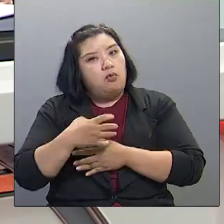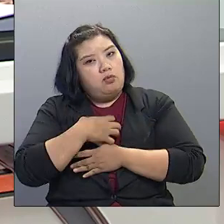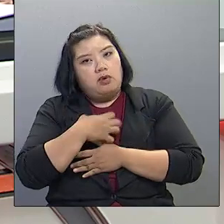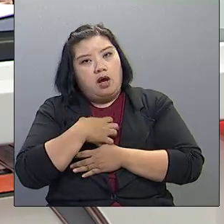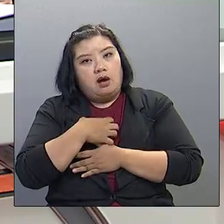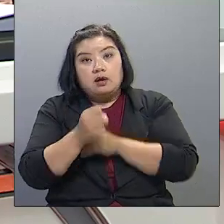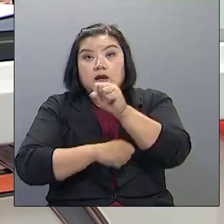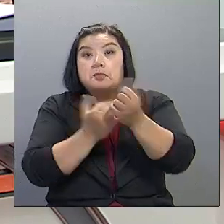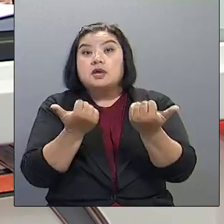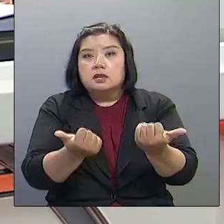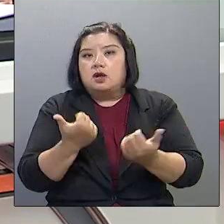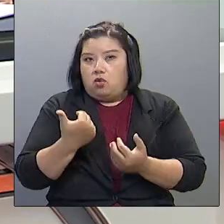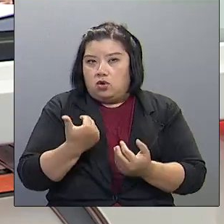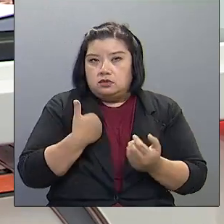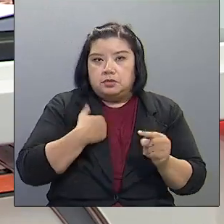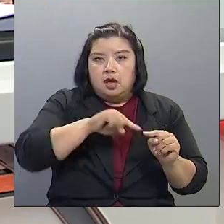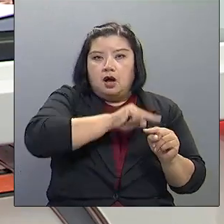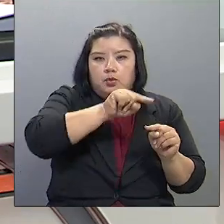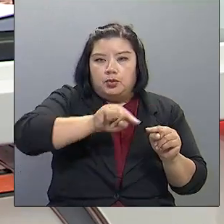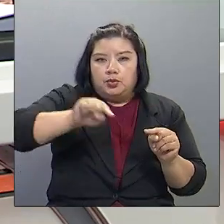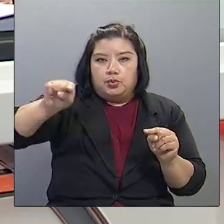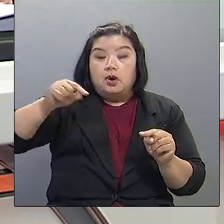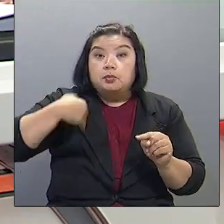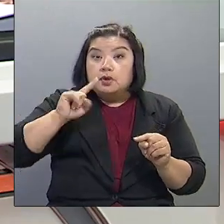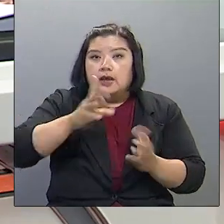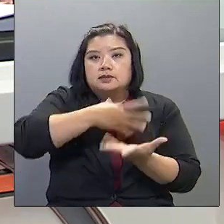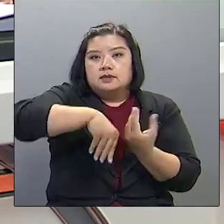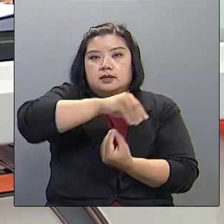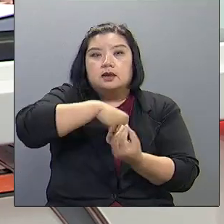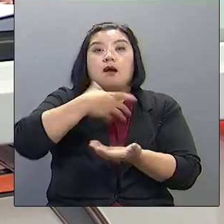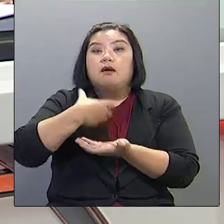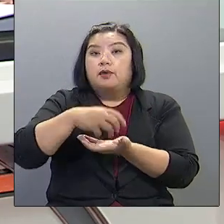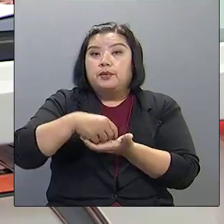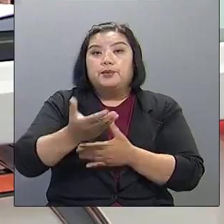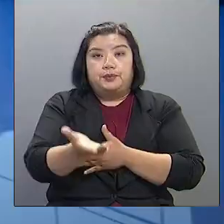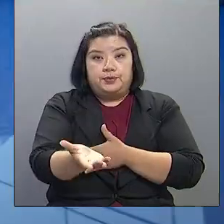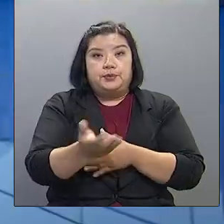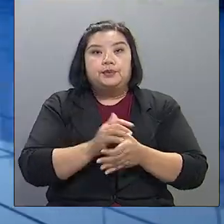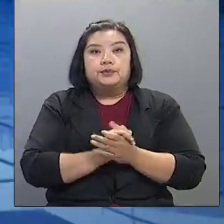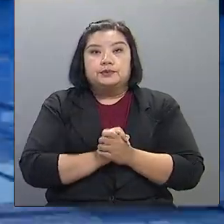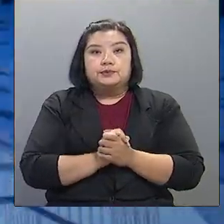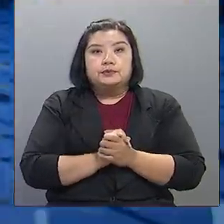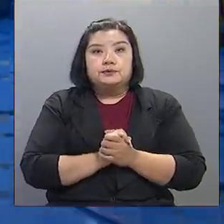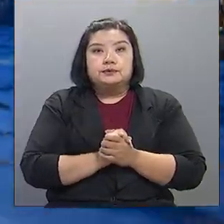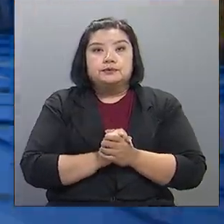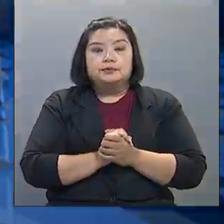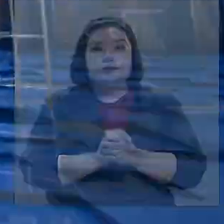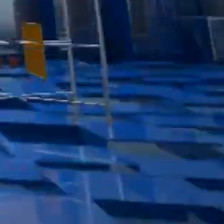แนวโน้มก็คงจะเติบโตได้อย่างต่อเนื่องนะคะติดตามในจับสัญญาณเศรษฐกิจกับคุณนันทินีรายละเอียดค่ะ